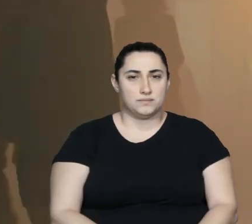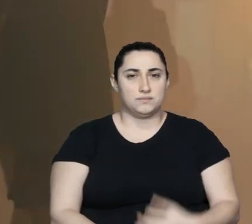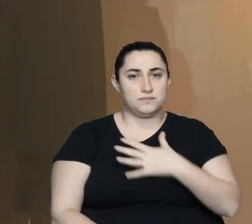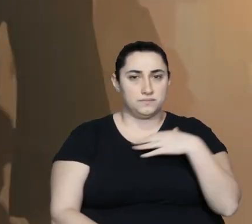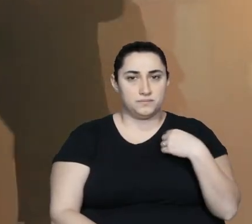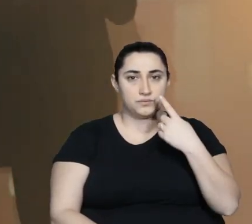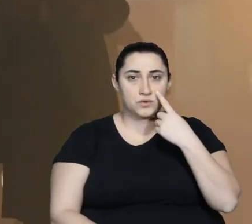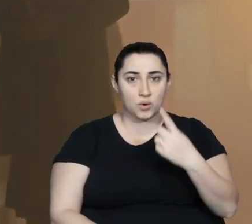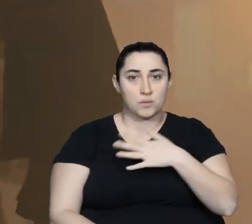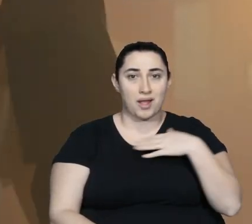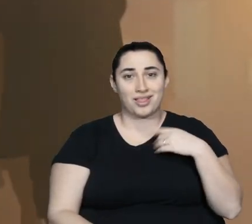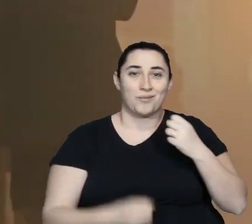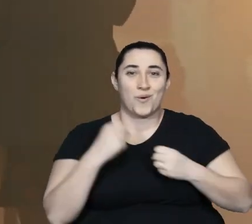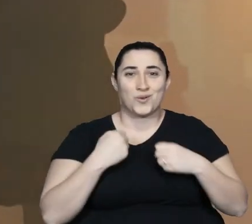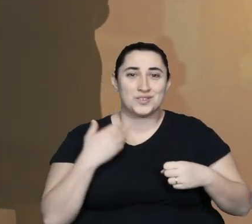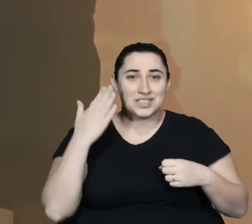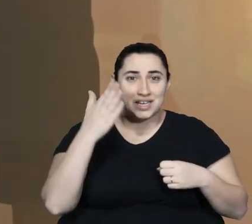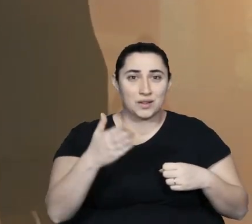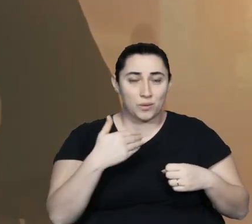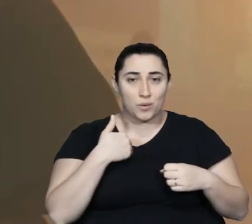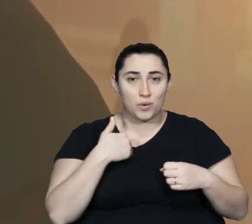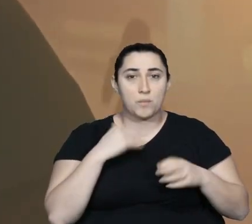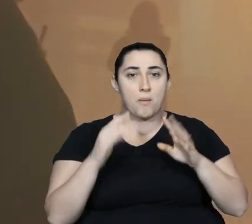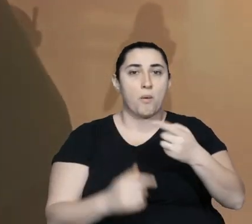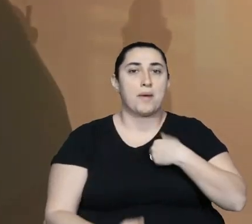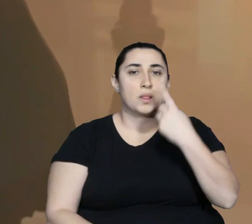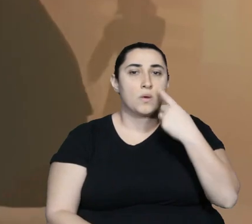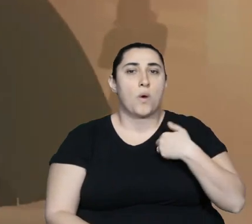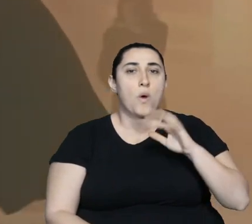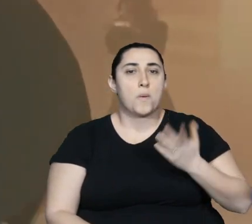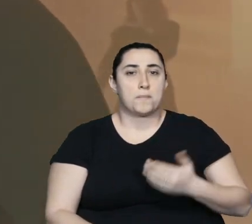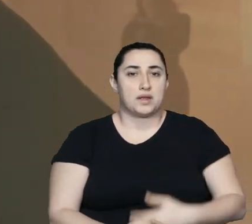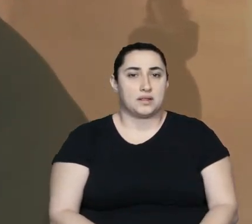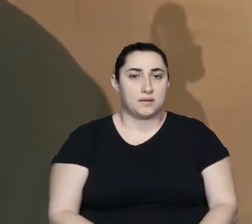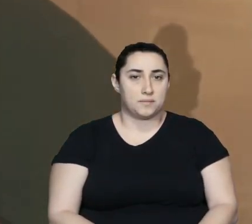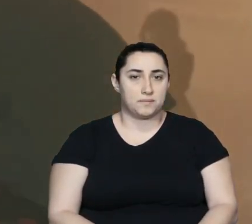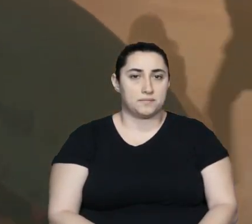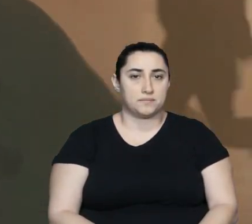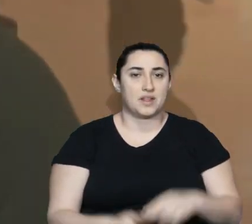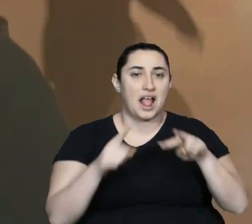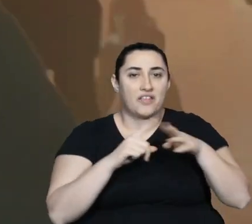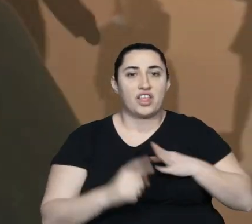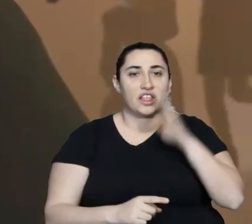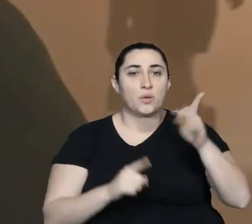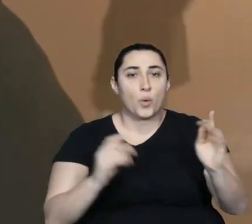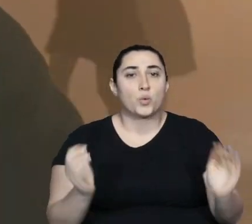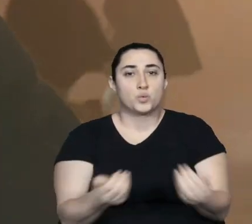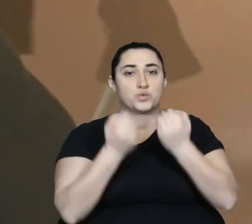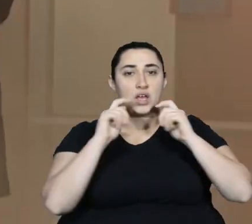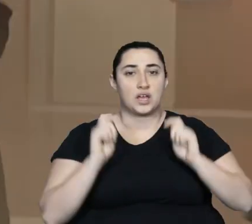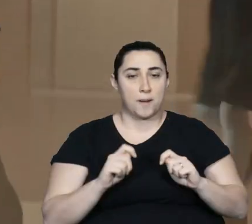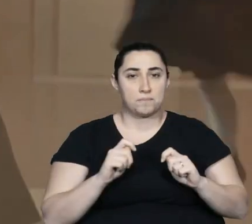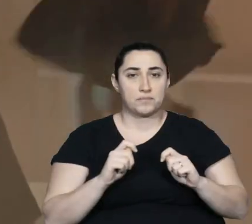Annemi gördüm, anneme koşuyorum. Ama o beni görmedi. Alev'e gitti, hemen onu